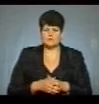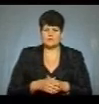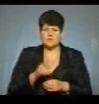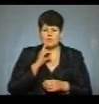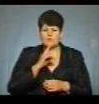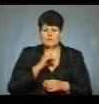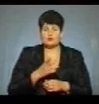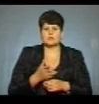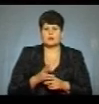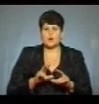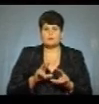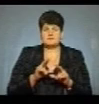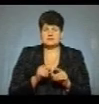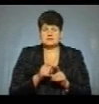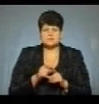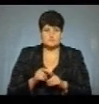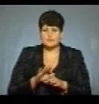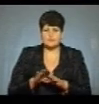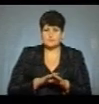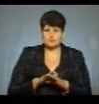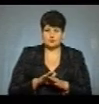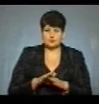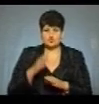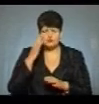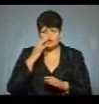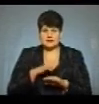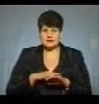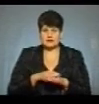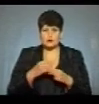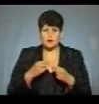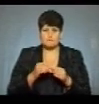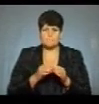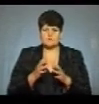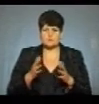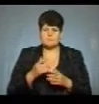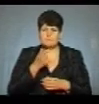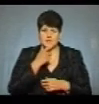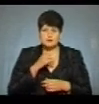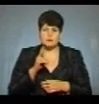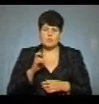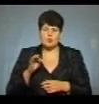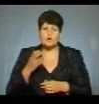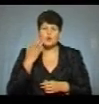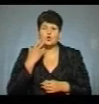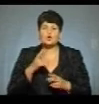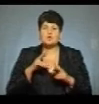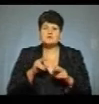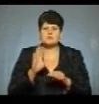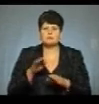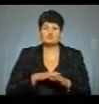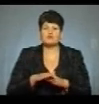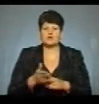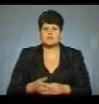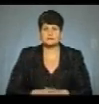Поки обіцяні слова не виконуються, чорний ринок процвітає. Пане Богомол, коли обіцянки будуть